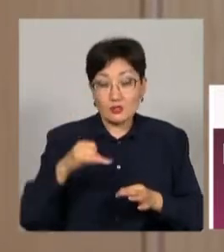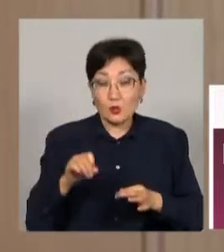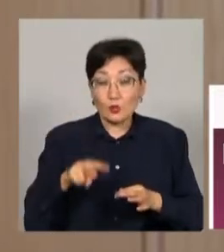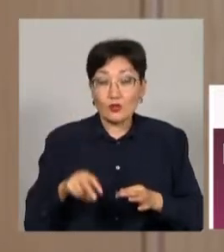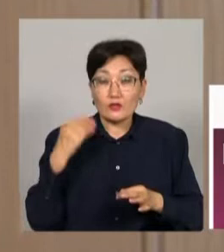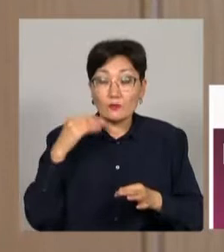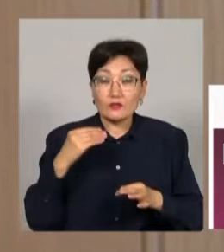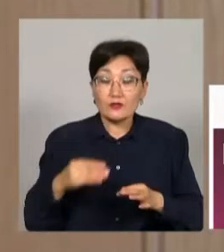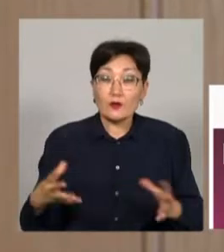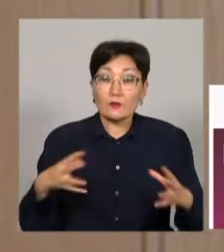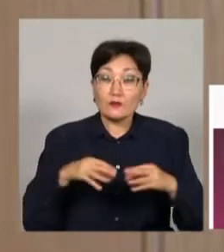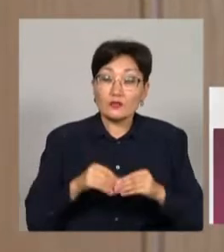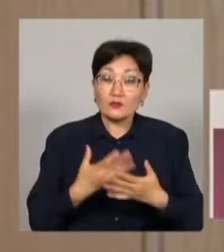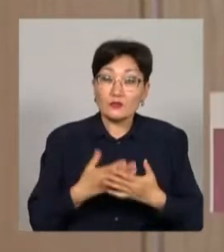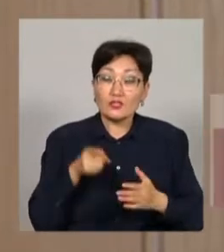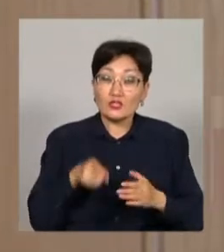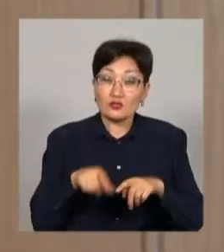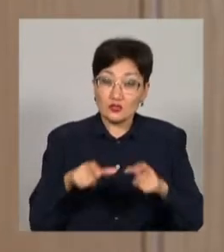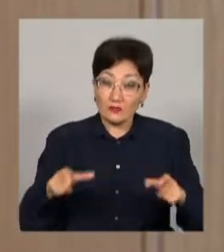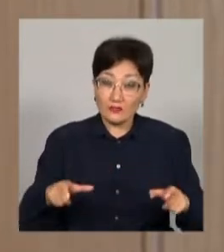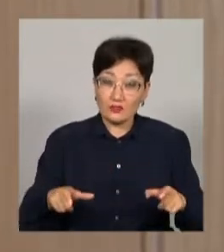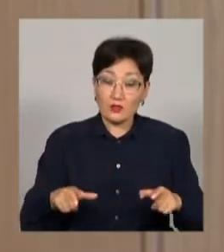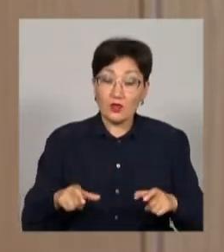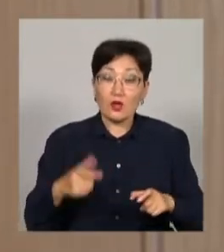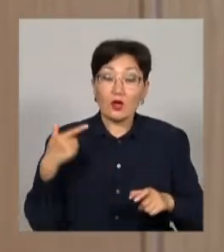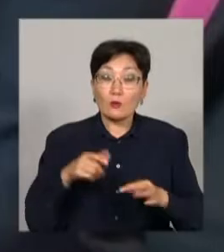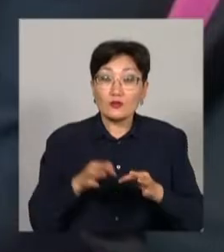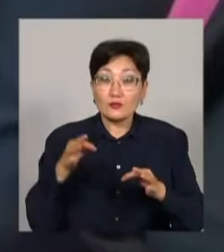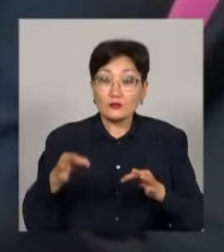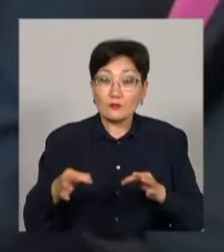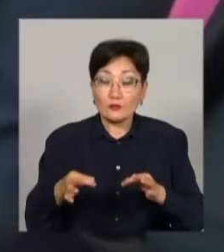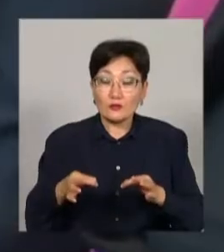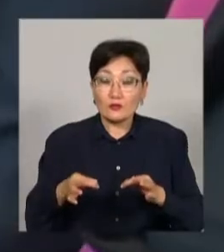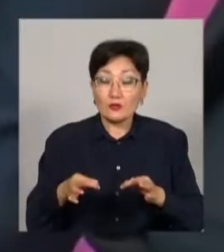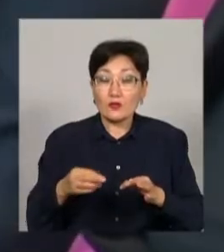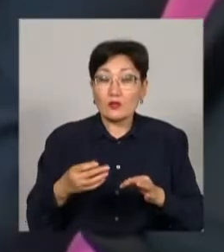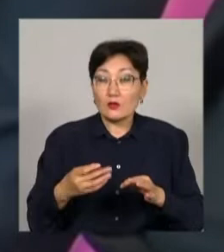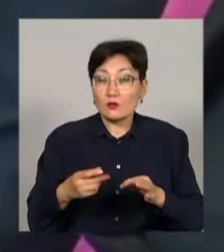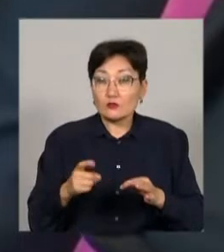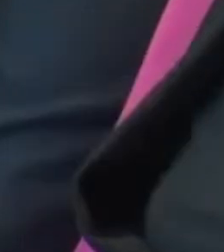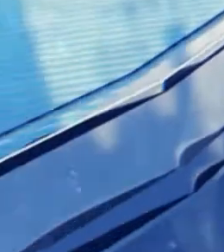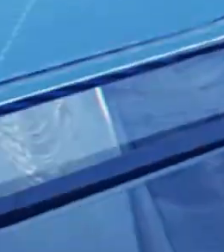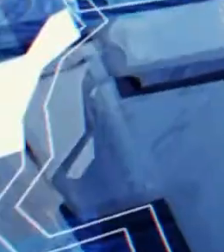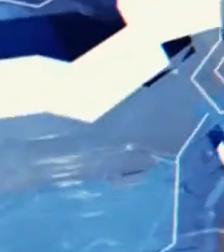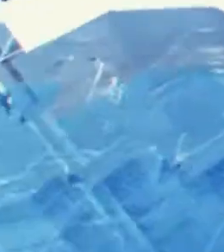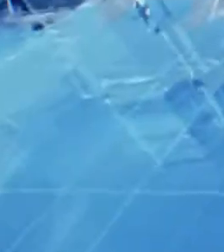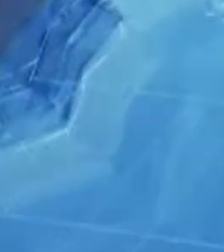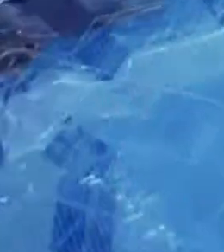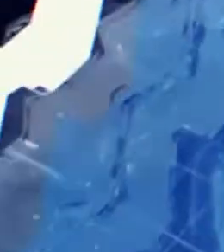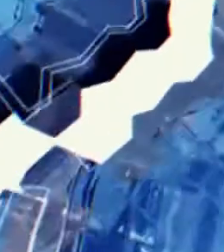вместе с подрядчиком практически 1000 человек. В Атырауской области Эмба-Мунайгаз 5100 человек.